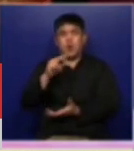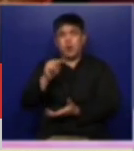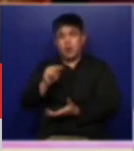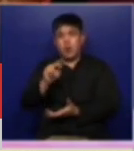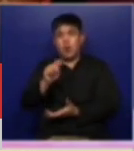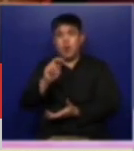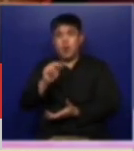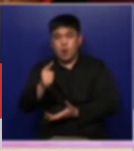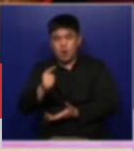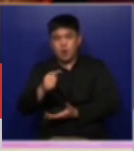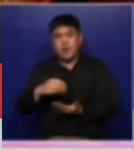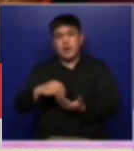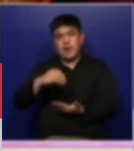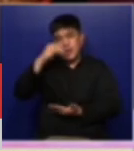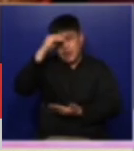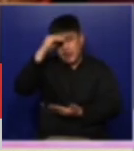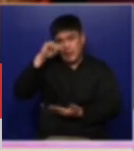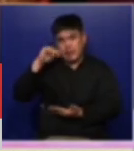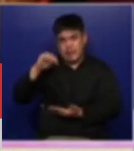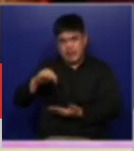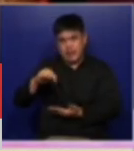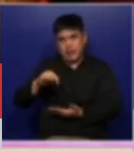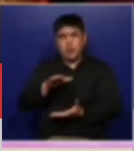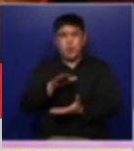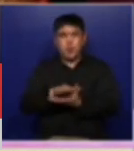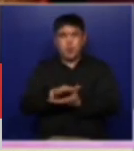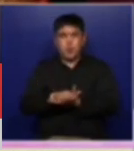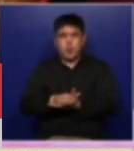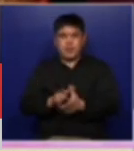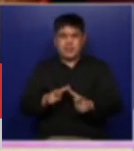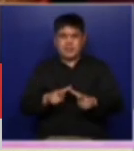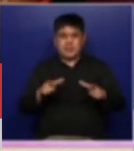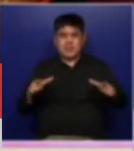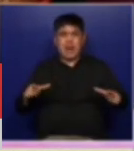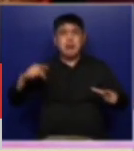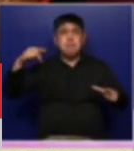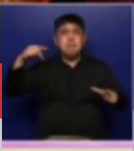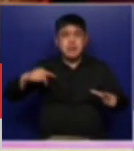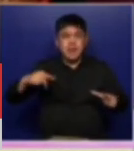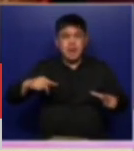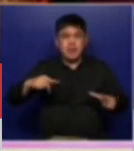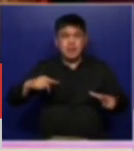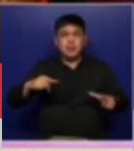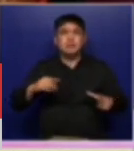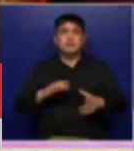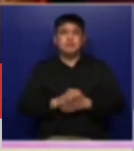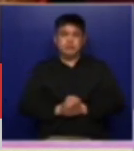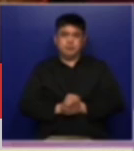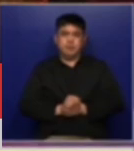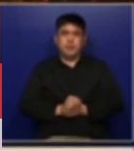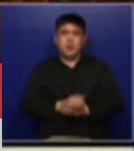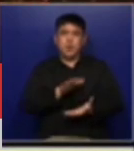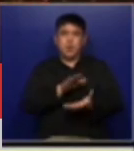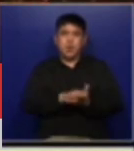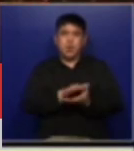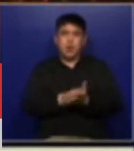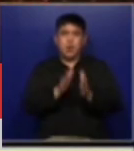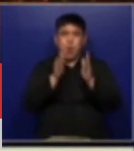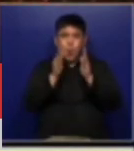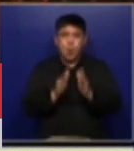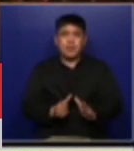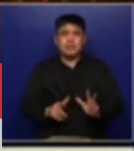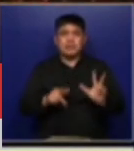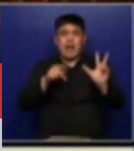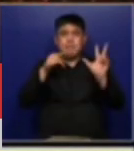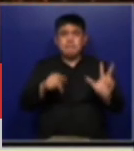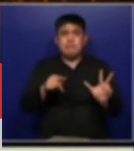าประจำอำเภอหนองหานซึ่งเป็นโรงเรียนขนาดใหญ่พิเศษมีนักเรียนเกือบ 3,000 คน